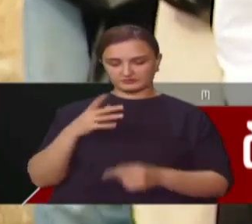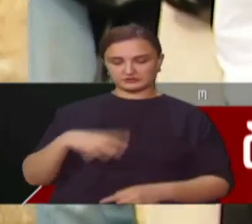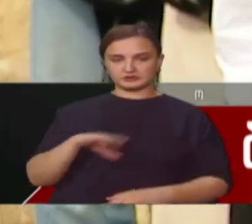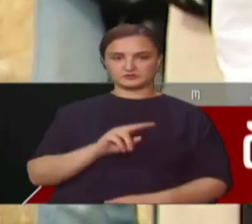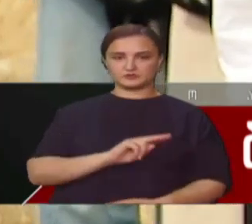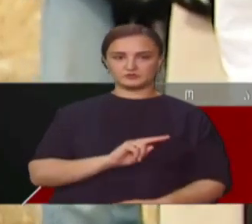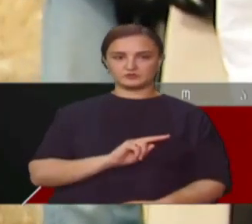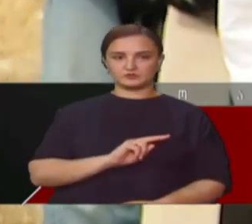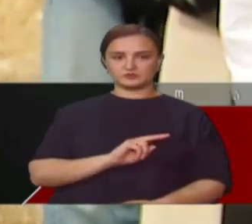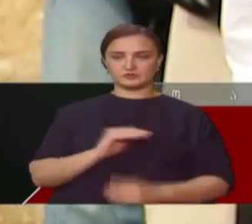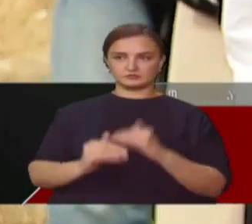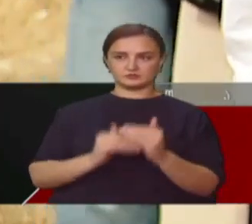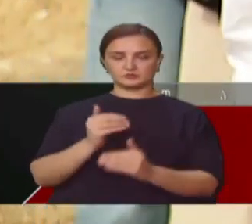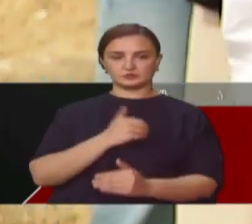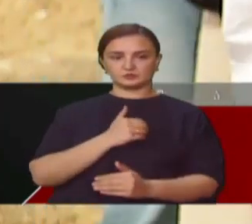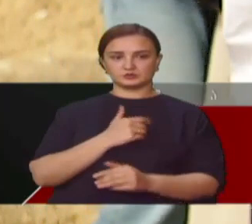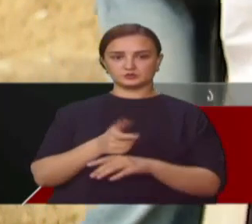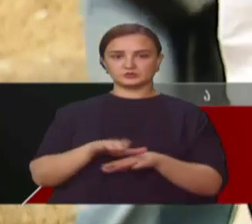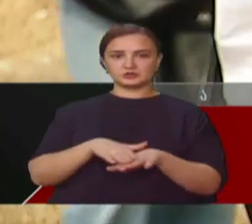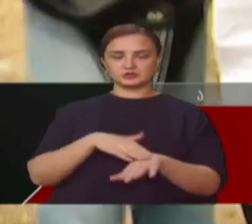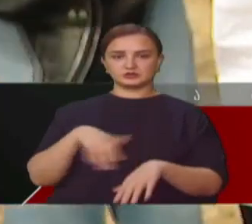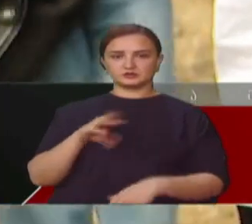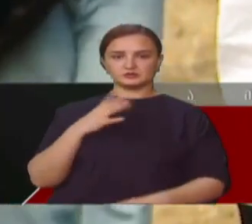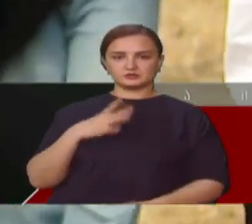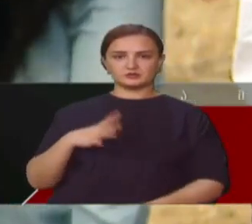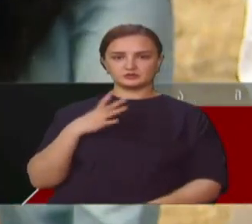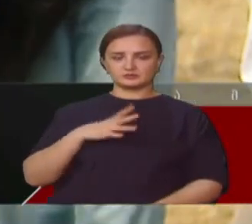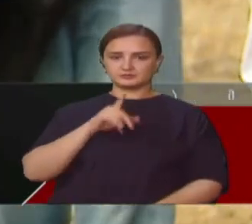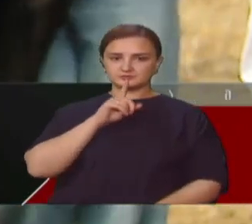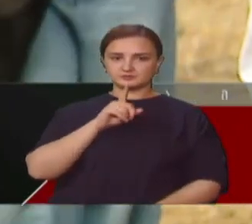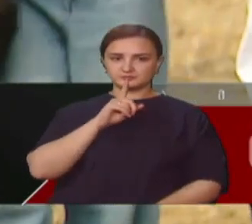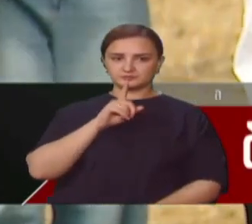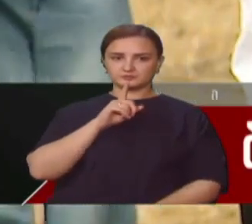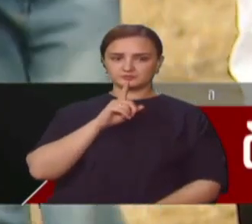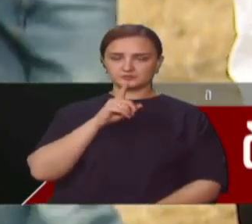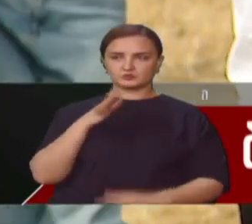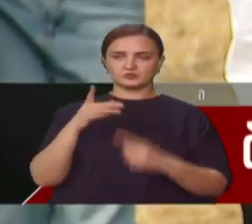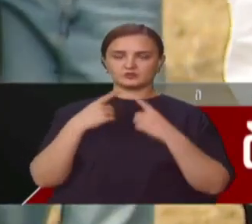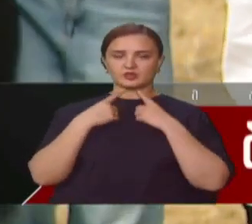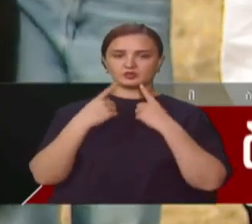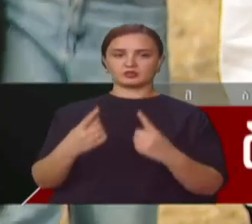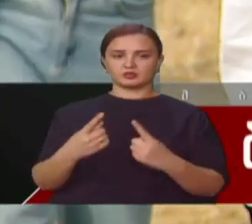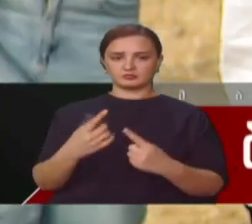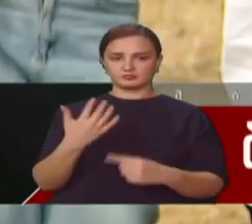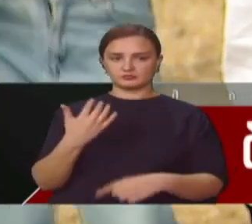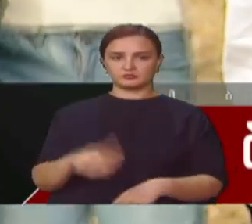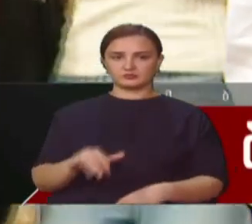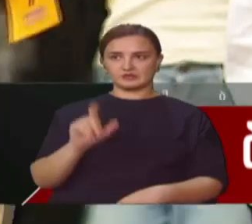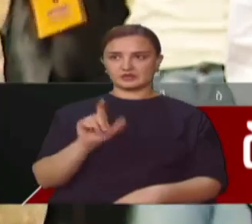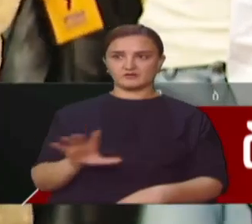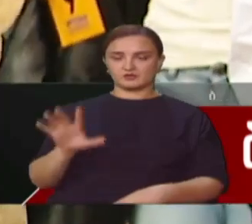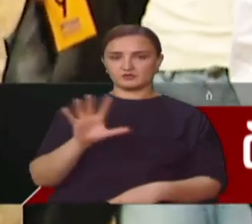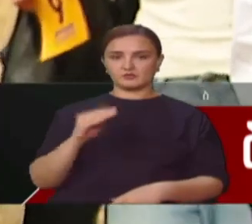რომ საქართველო წინ წავიდეს. Ამიტომ ძალიან დიდხანს ითმენდნენ, ძალიან დიდხანს ითმენდნენ და ბოლო-ბოლო ყელში ამოუვიდათ. Და